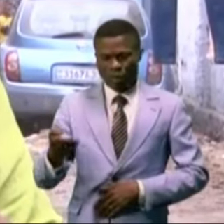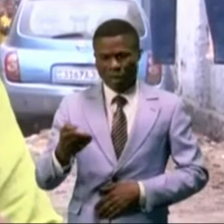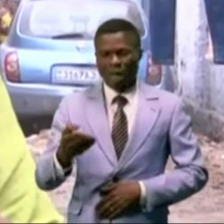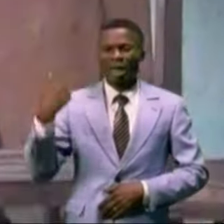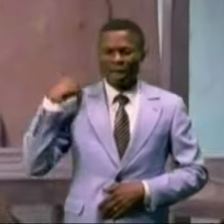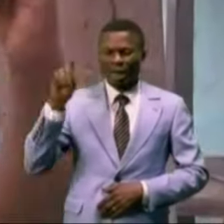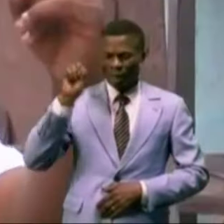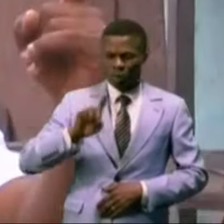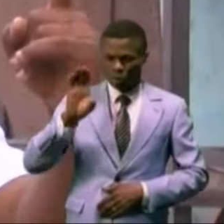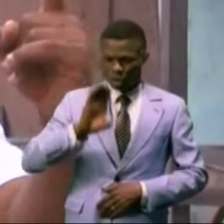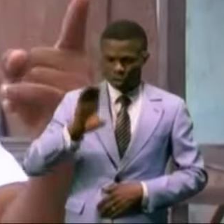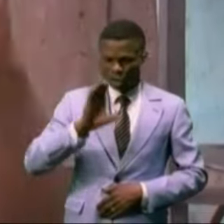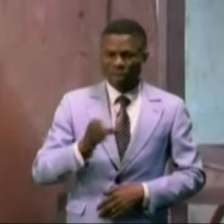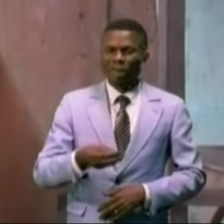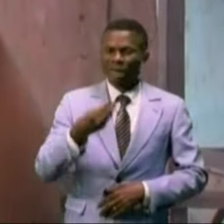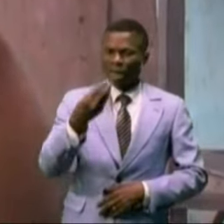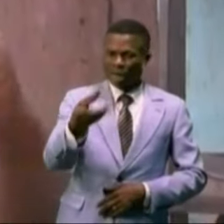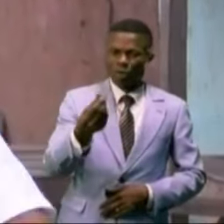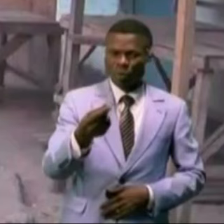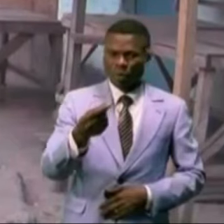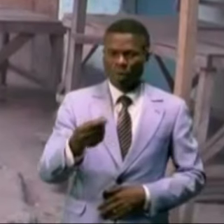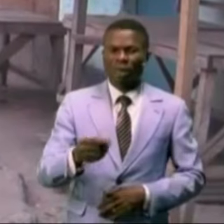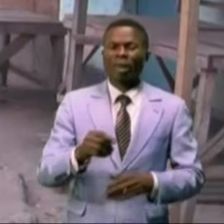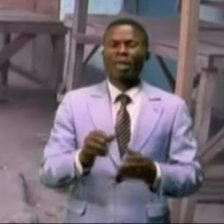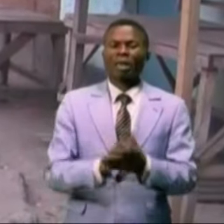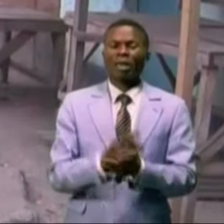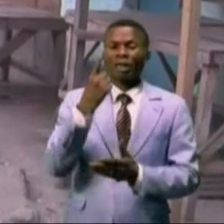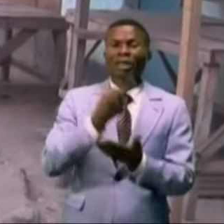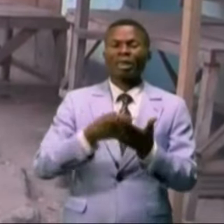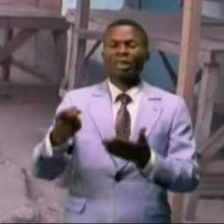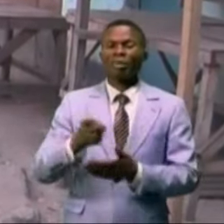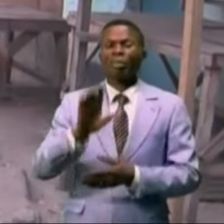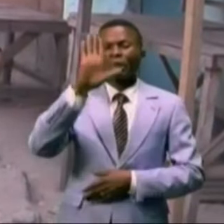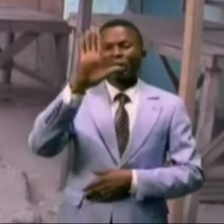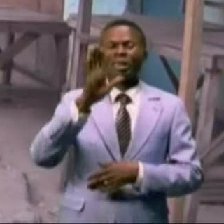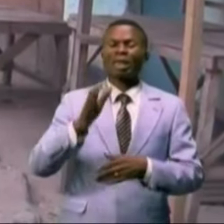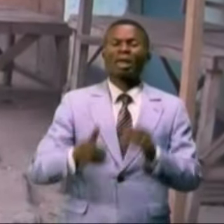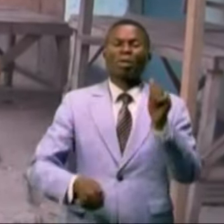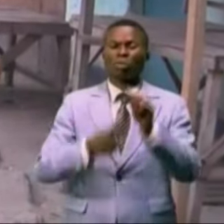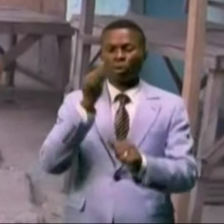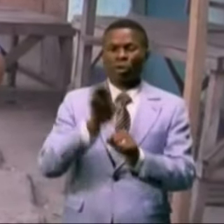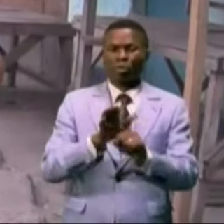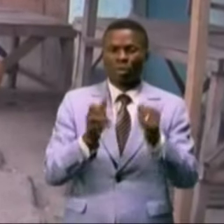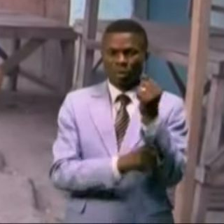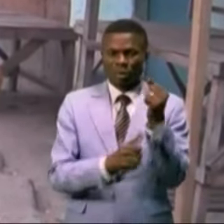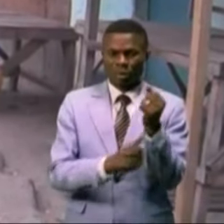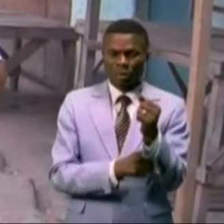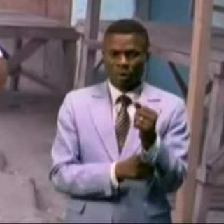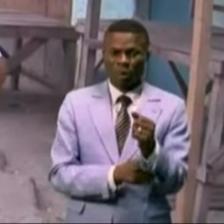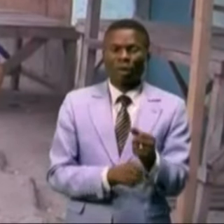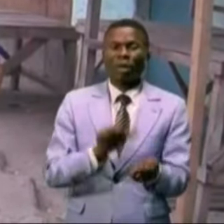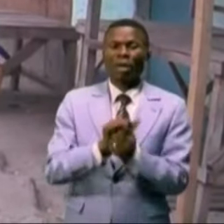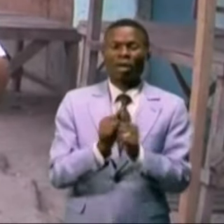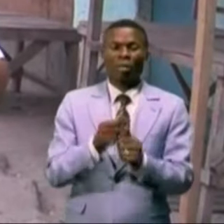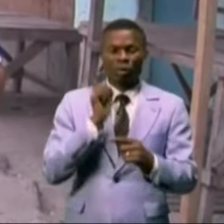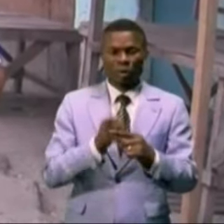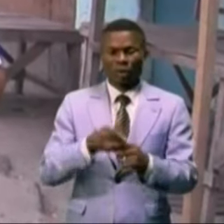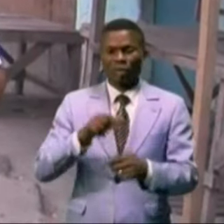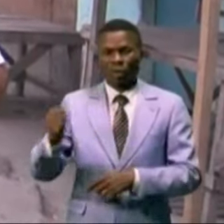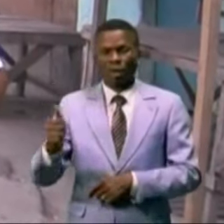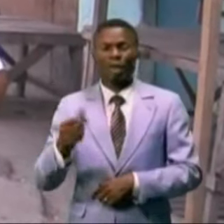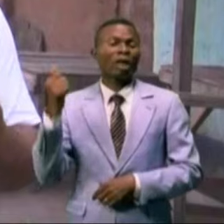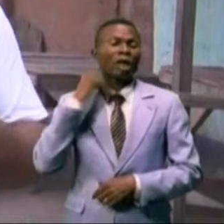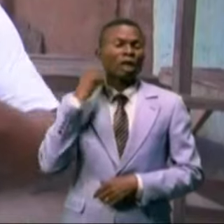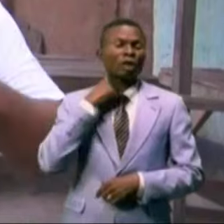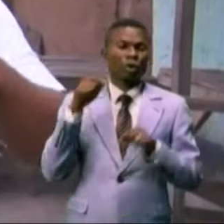peuvent faire? Dans une semaine, pas moins de 5. Maintenant, qu'est-ce que nous avons constaté? D'un côté, erreur est ma casse pour la Baminganga. Baminganga